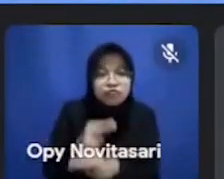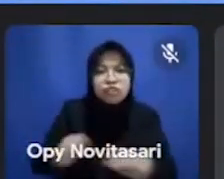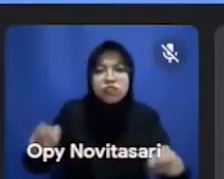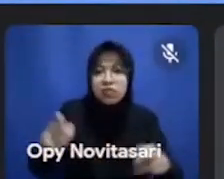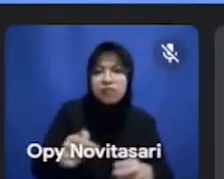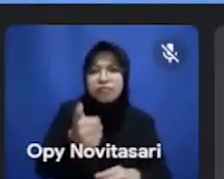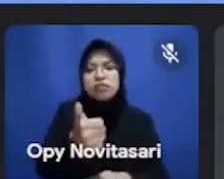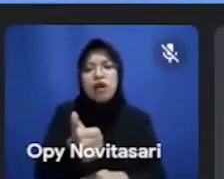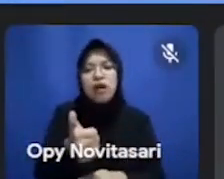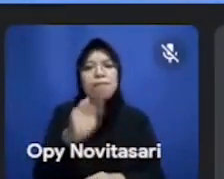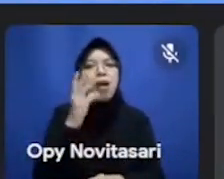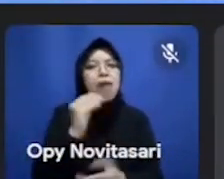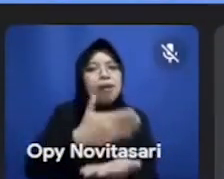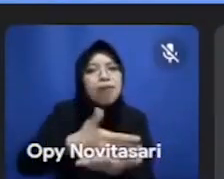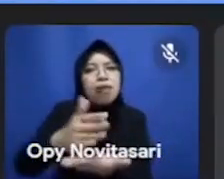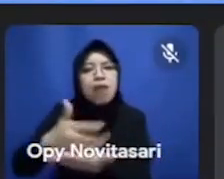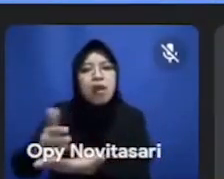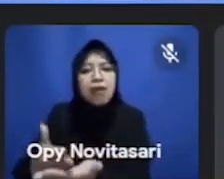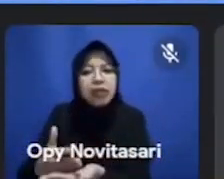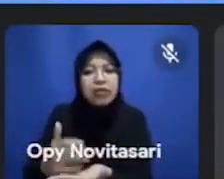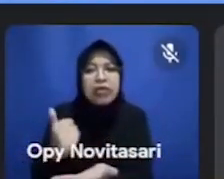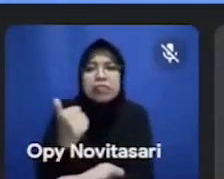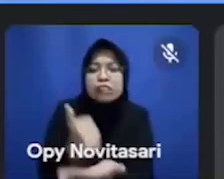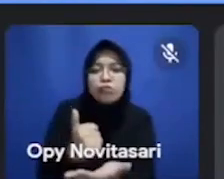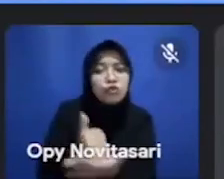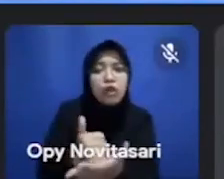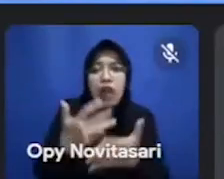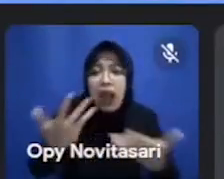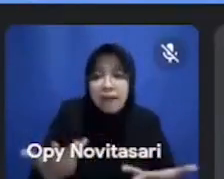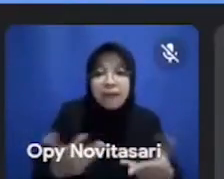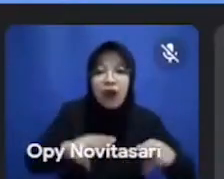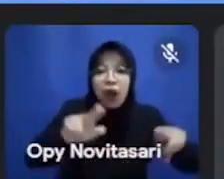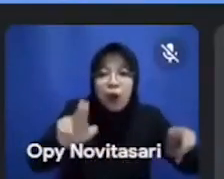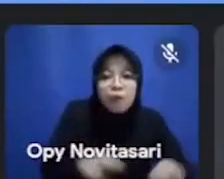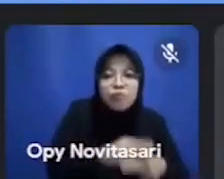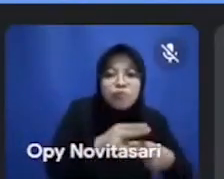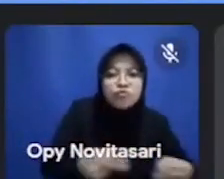musik bahwa musik itu adalah pengalaman